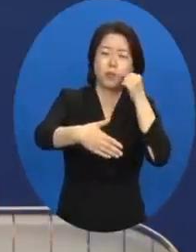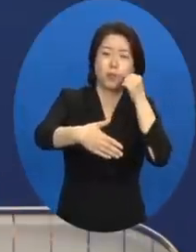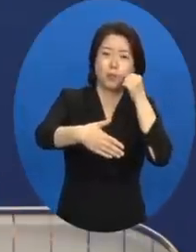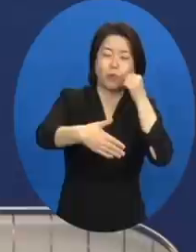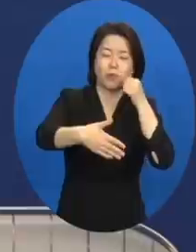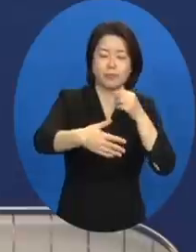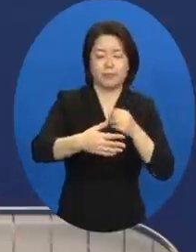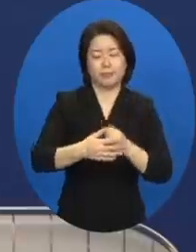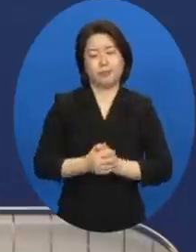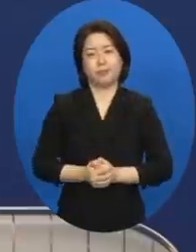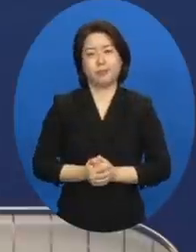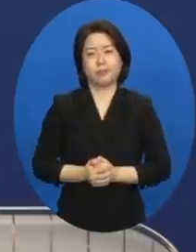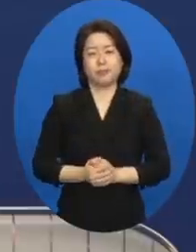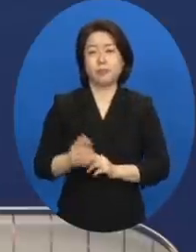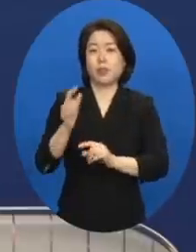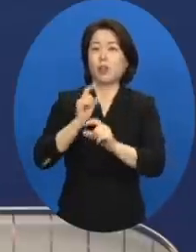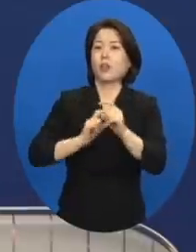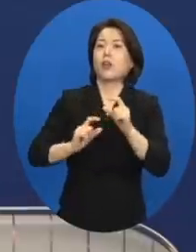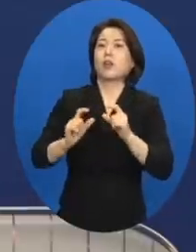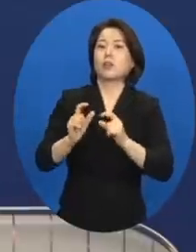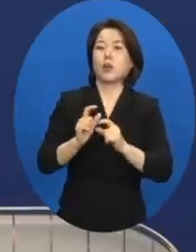근데 더